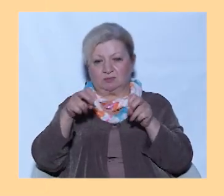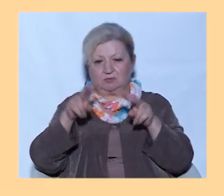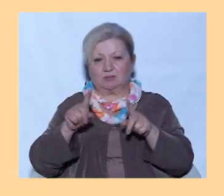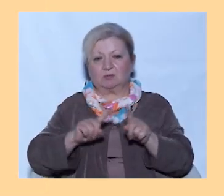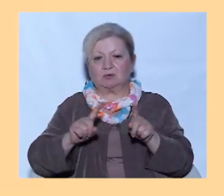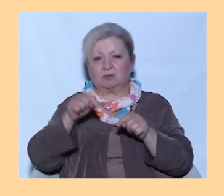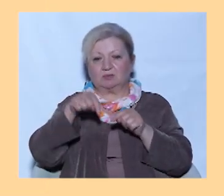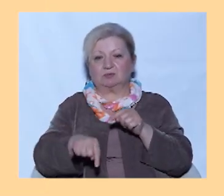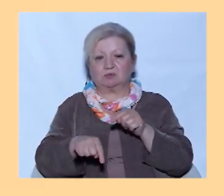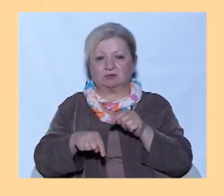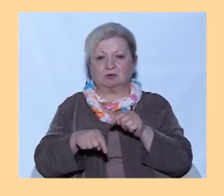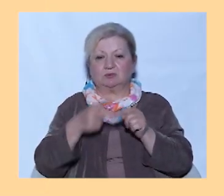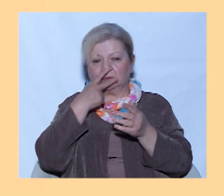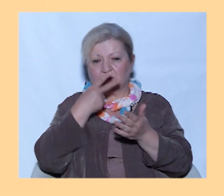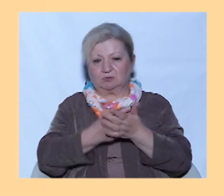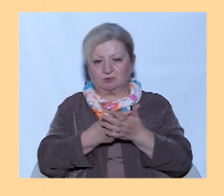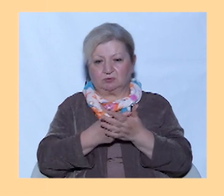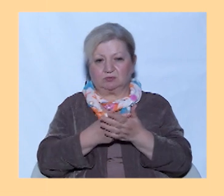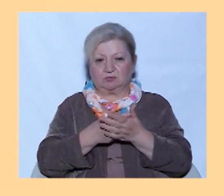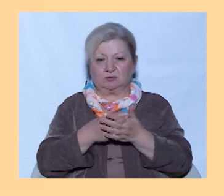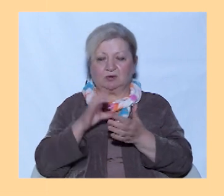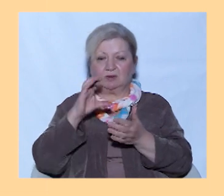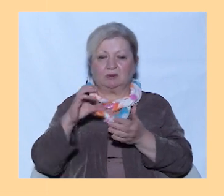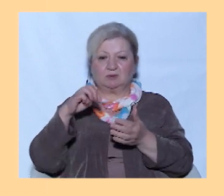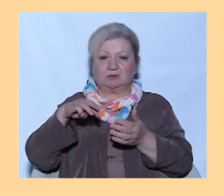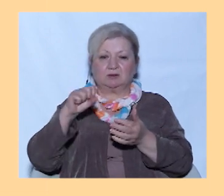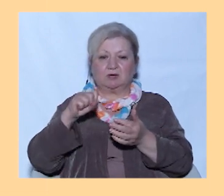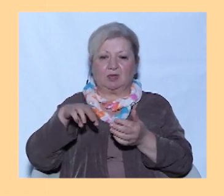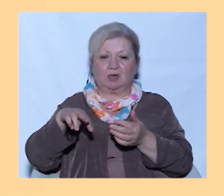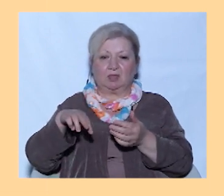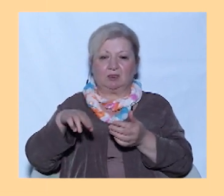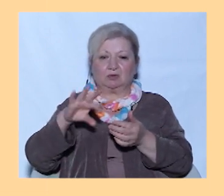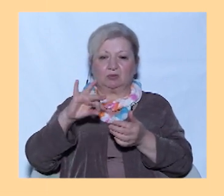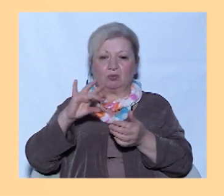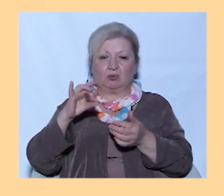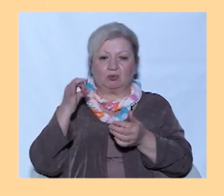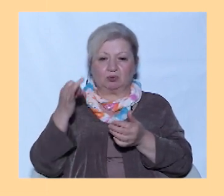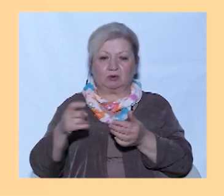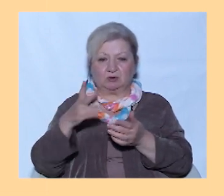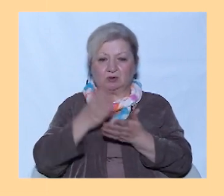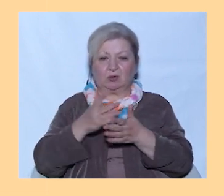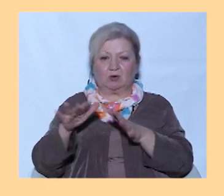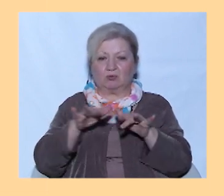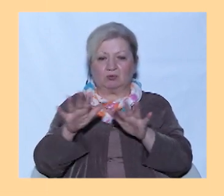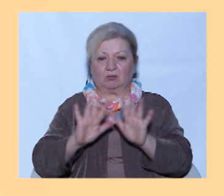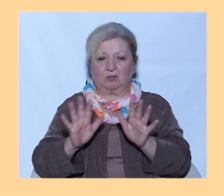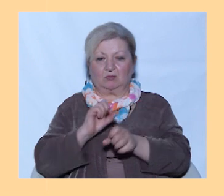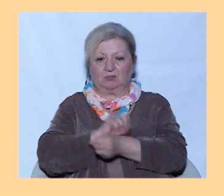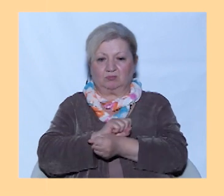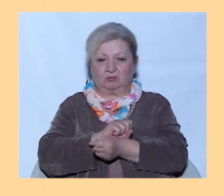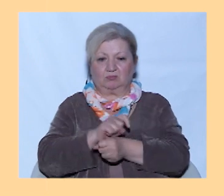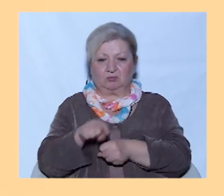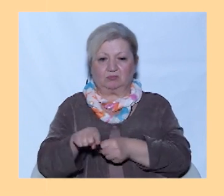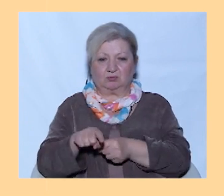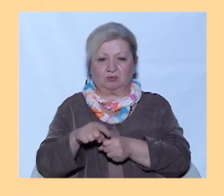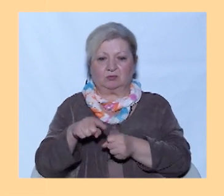პრინციპი. რისგან შეიძლება ჯერ შევხედოთ. სტატორი ეწოდება გენერატორის უძრავ ნაწილს, რომელიც